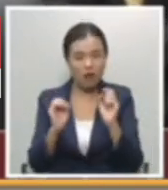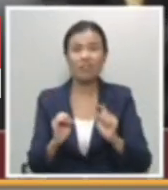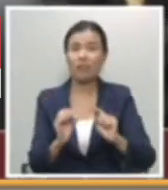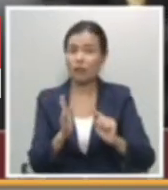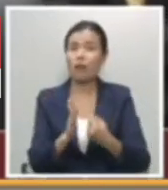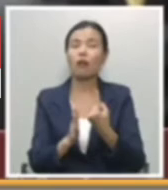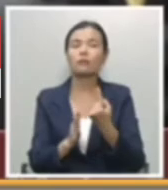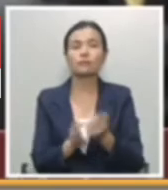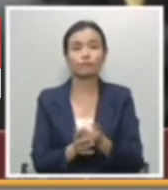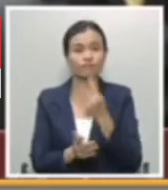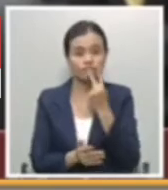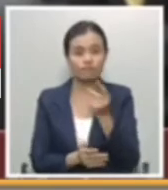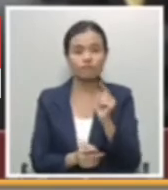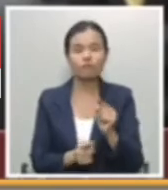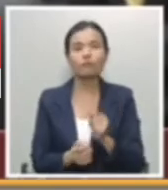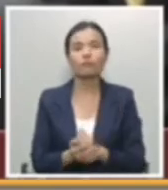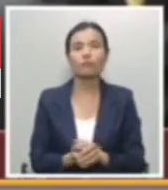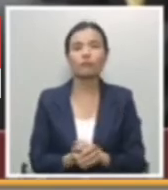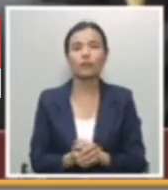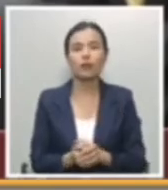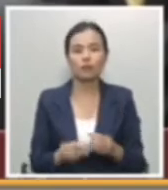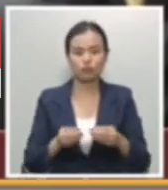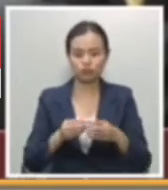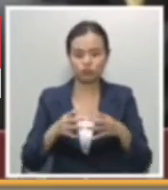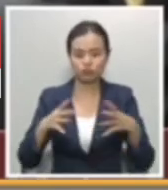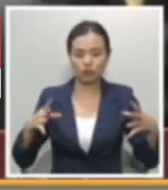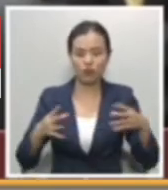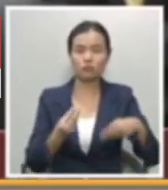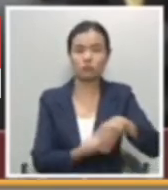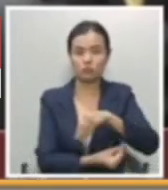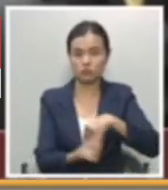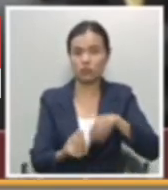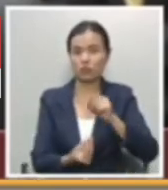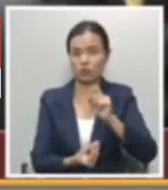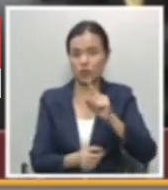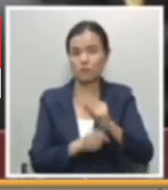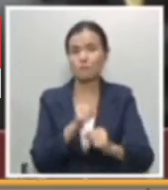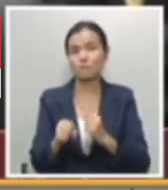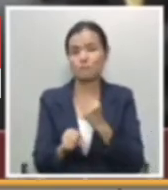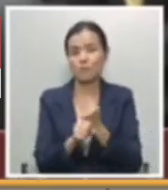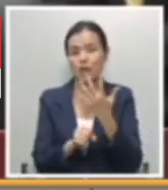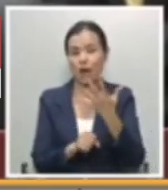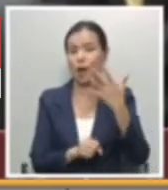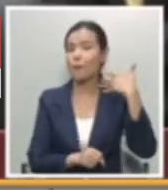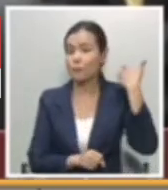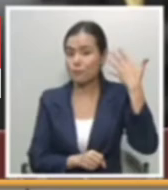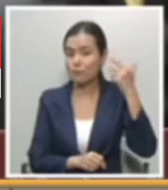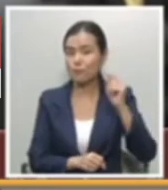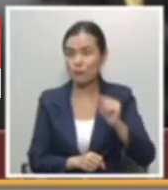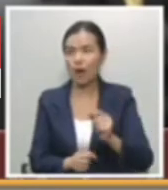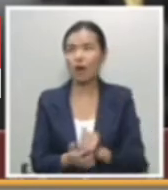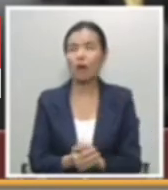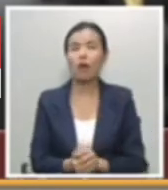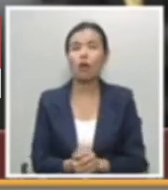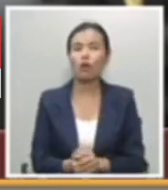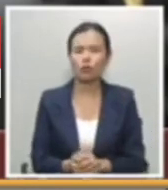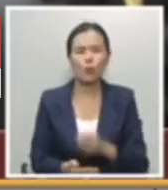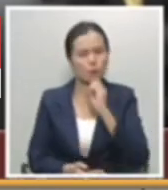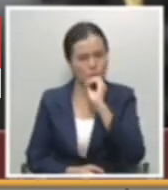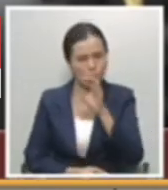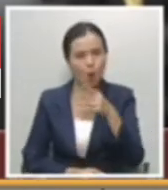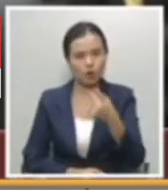หากเราดูจากการขยายตัวทางด้านเศรษฐกิจใน5ปีที่ผ่านมาสามารถตอบได้เลยว่